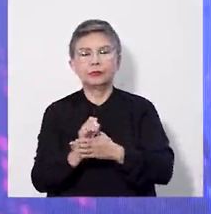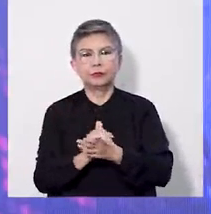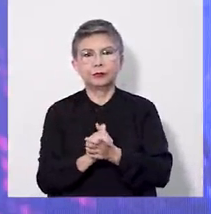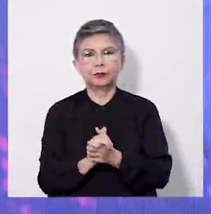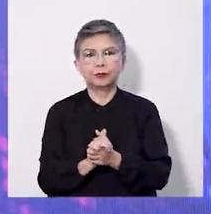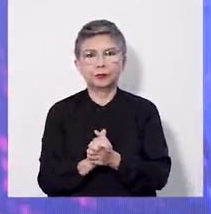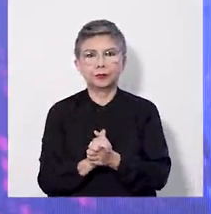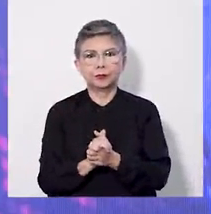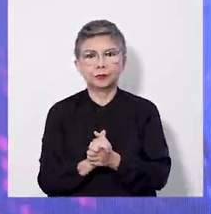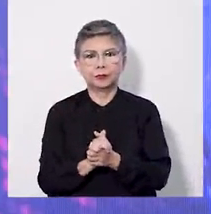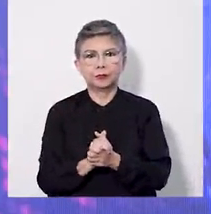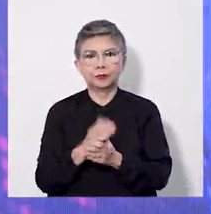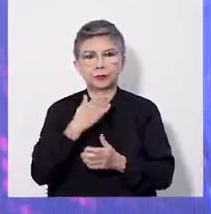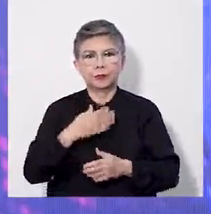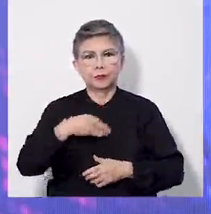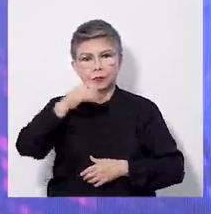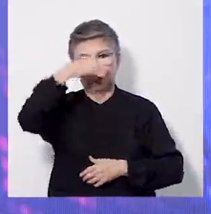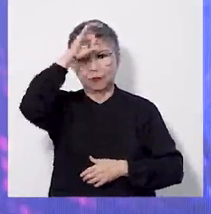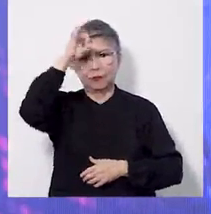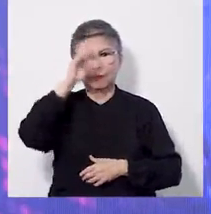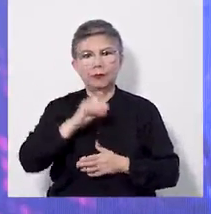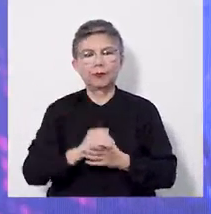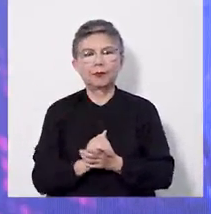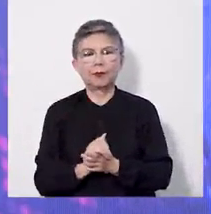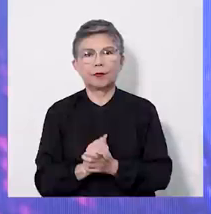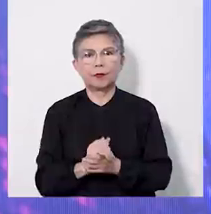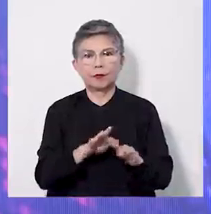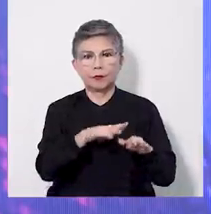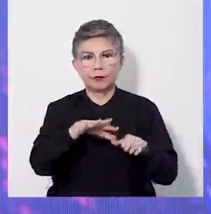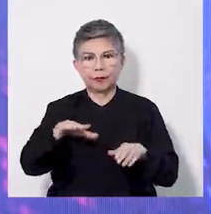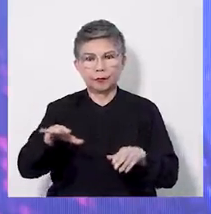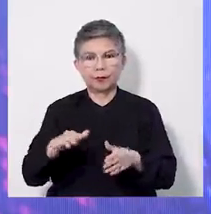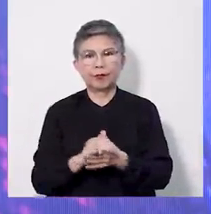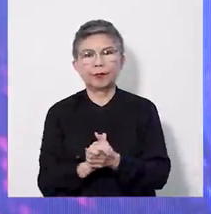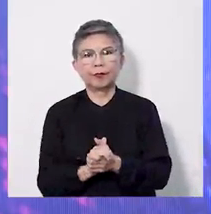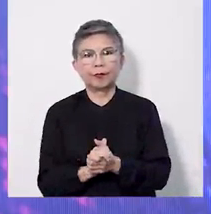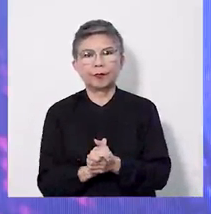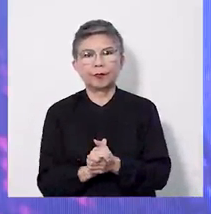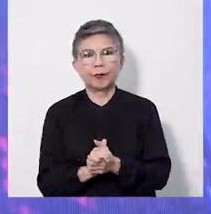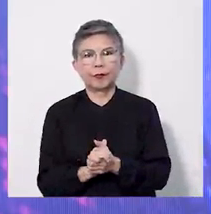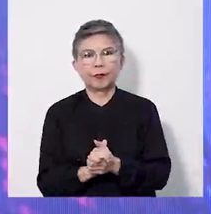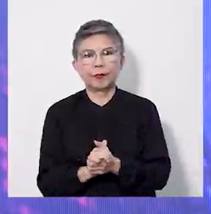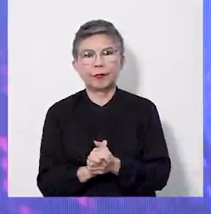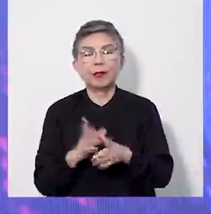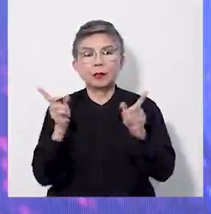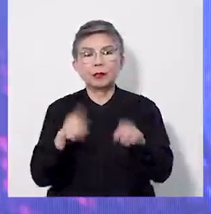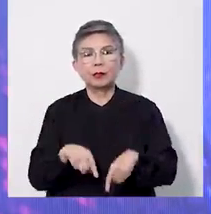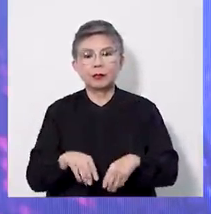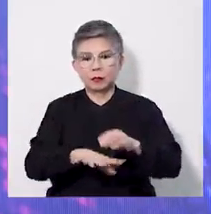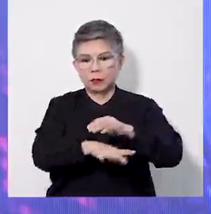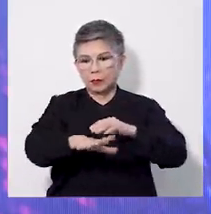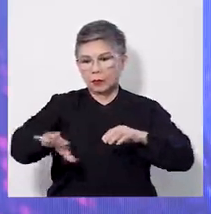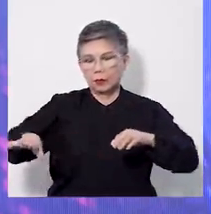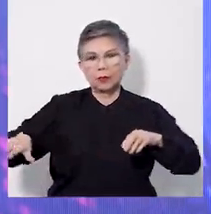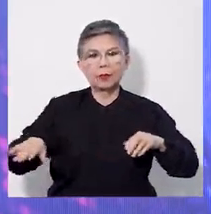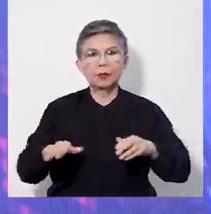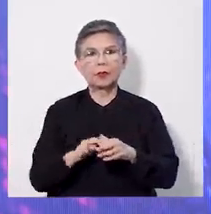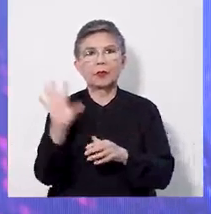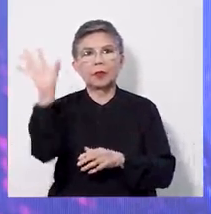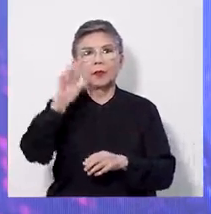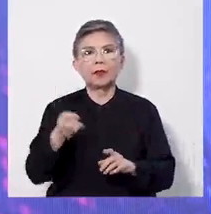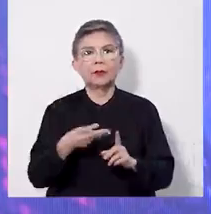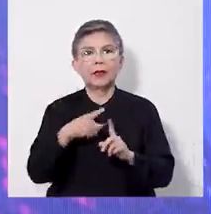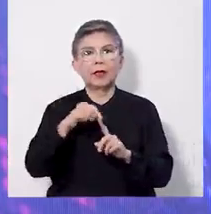105 p1103 milik Cops Polair Kapolri yang terjadi di perairan Manggar Kabupaten